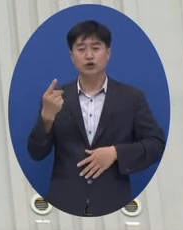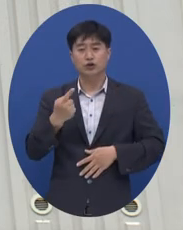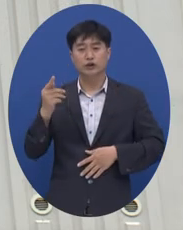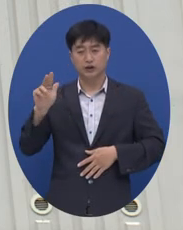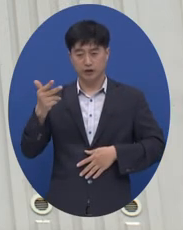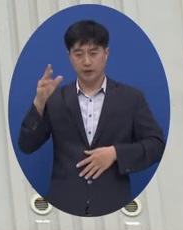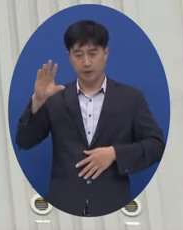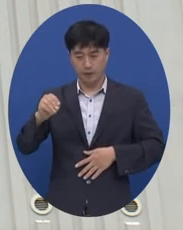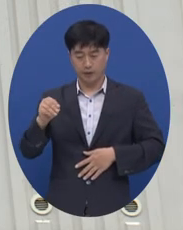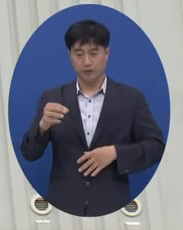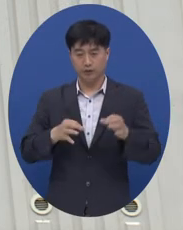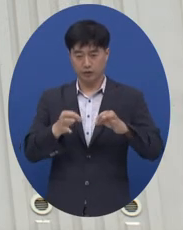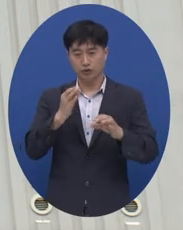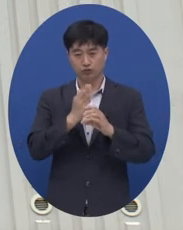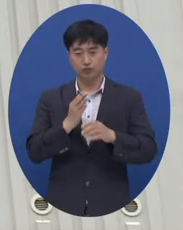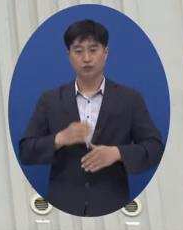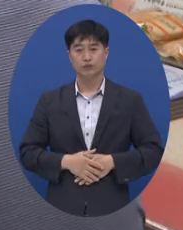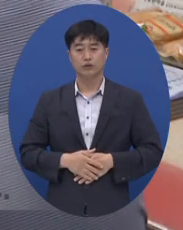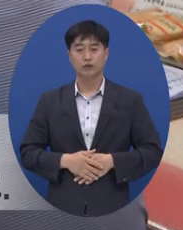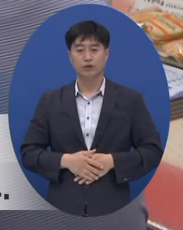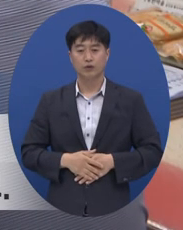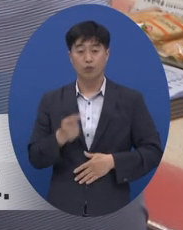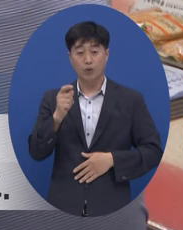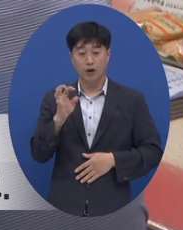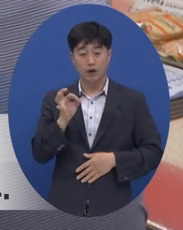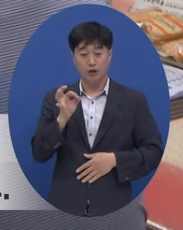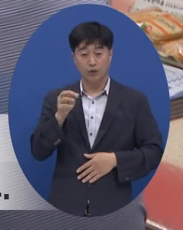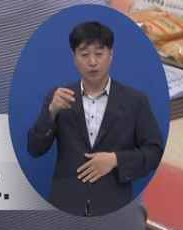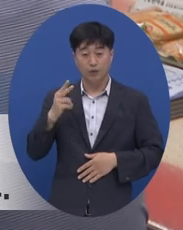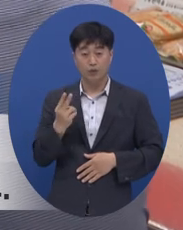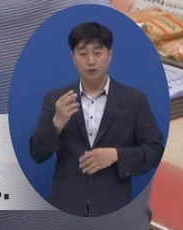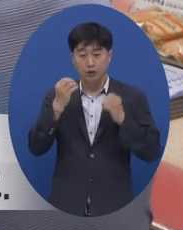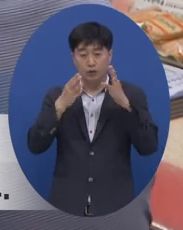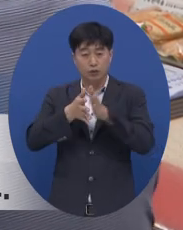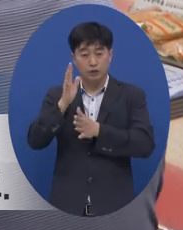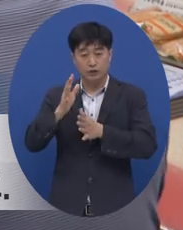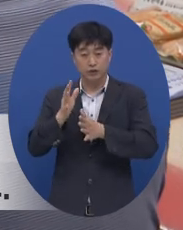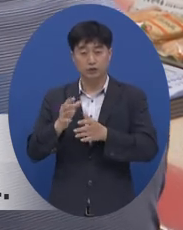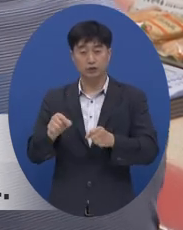정도에 실제 거래가 되고 있습니다. 광교 신도시는